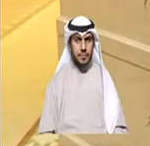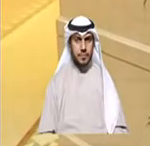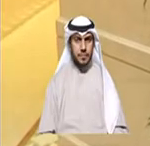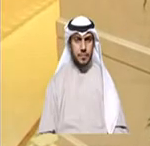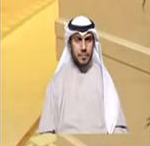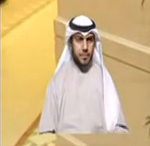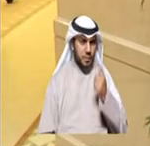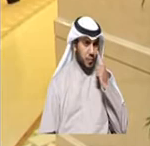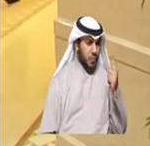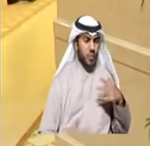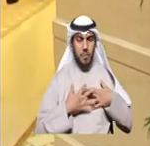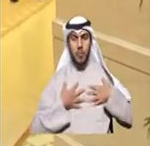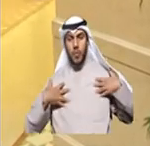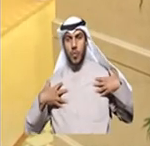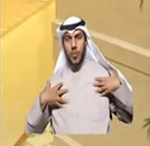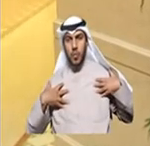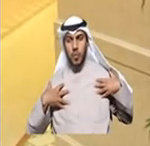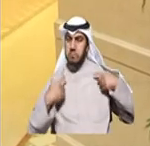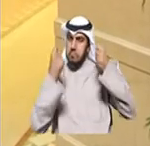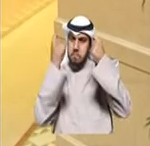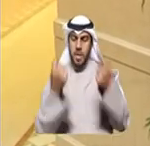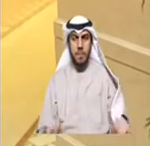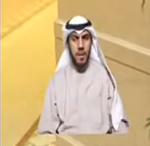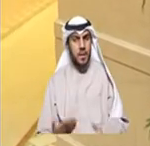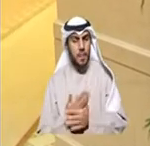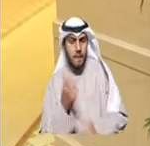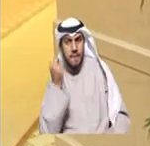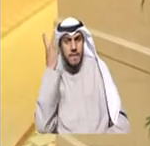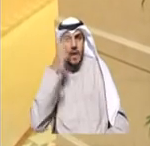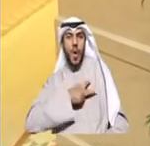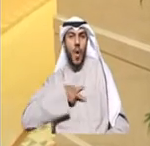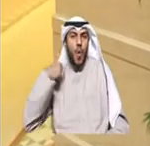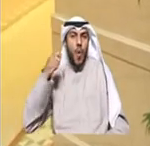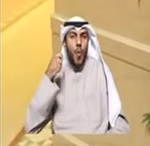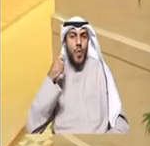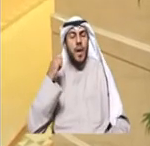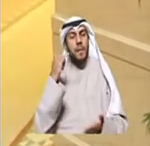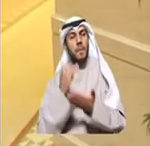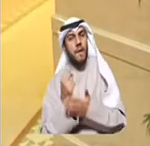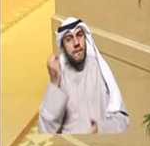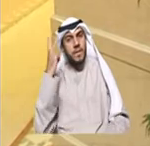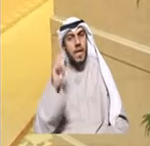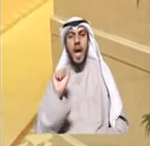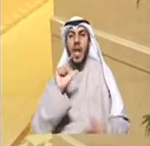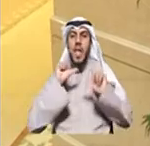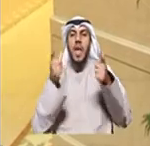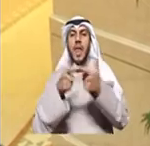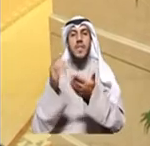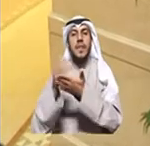احنا سعيدين جدا في البادرة التي قدمها مجلس الوزراء متمثلا في اللجنة الاقتصادية